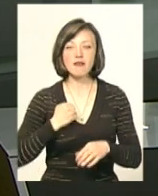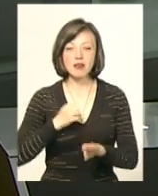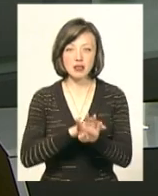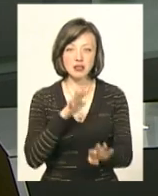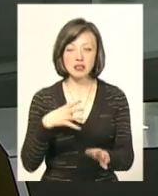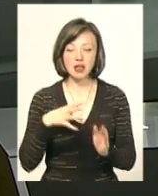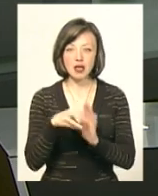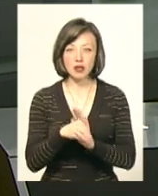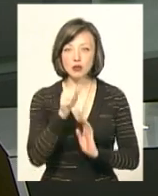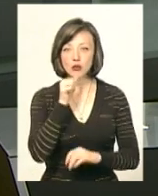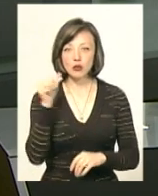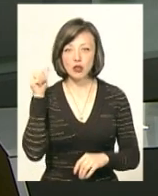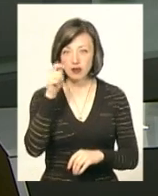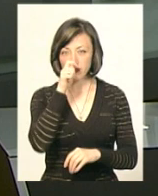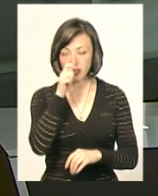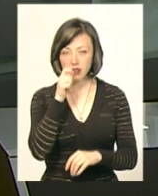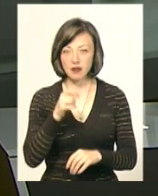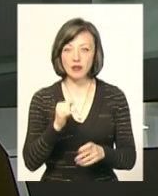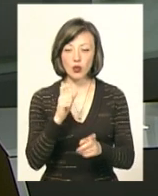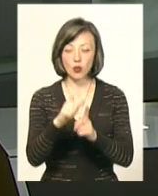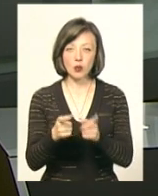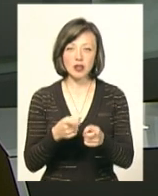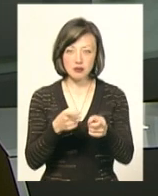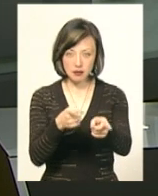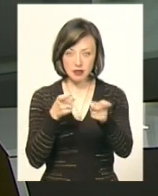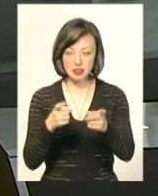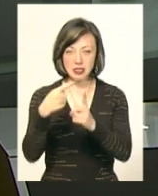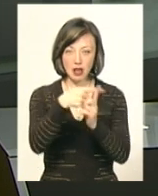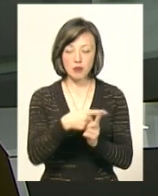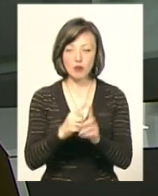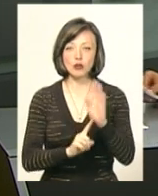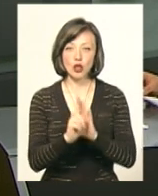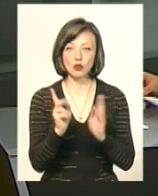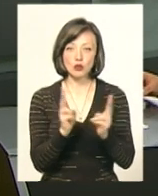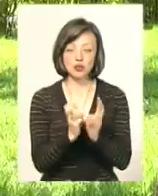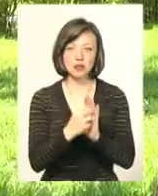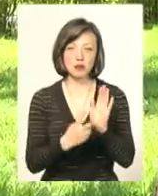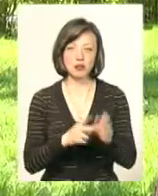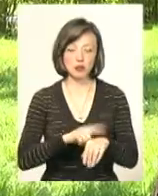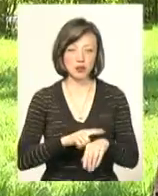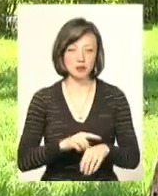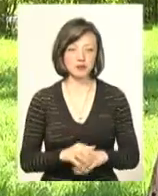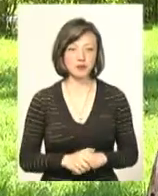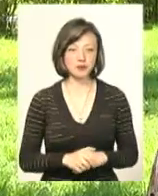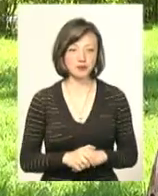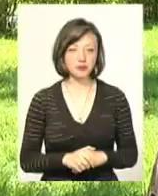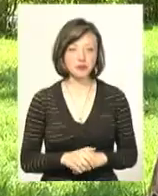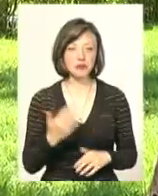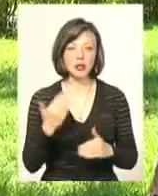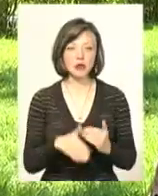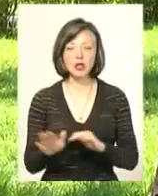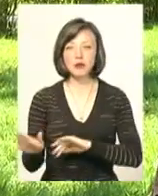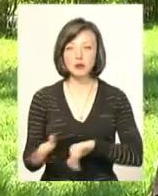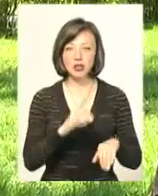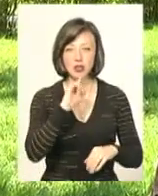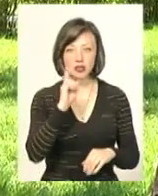Загинув Іван Мельник торік у квітні від кулі снайпера. Початок зустрічі у школі о 17-й годині. Вже проминув рік